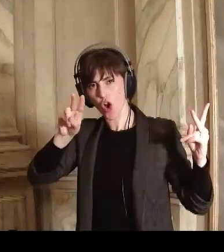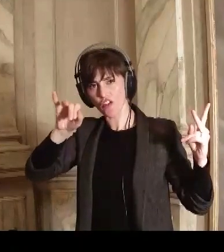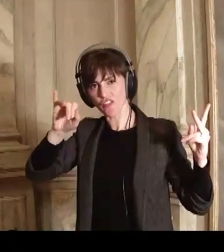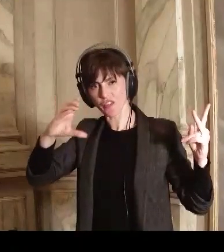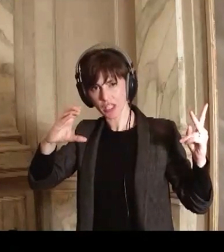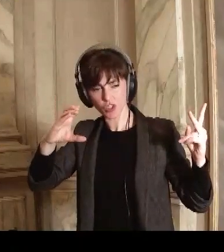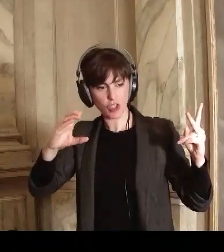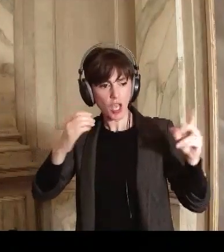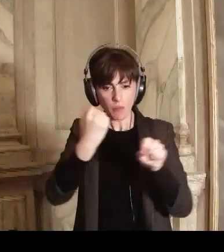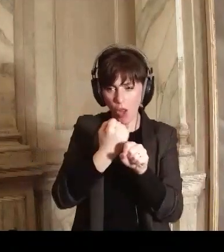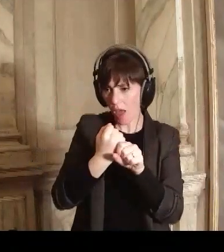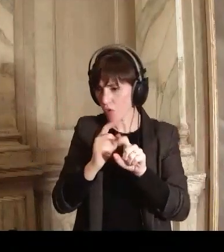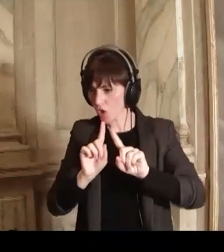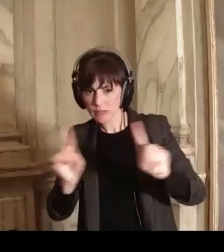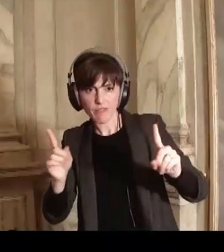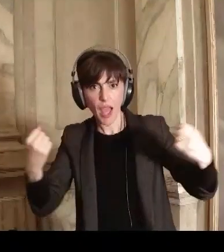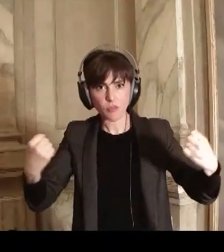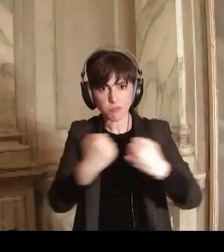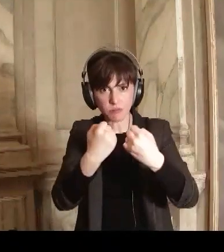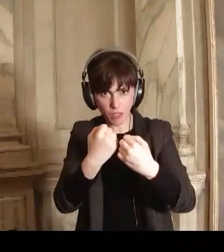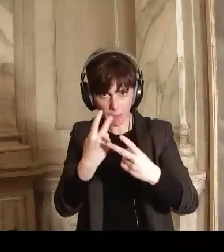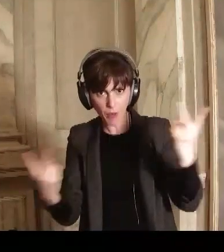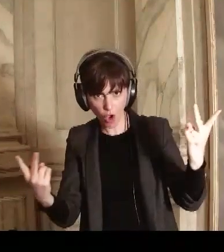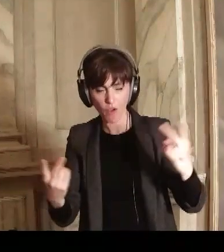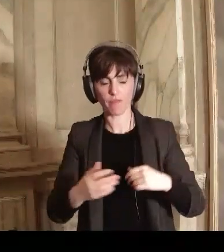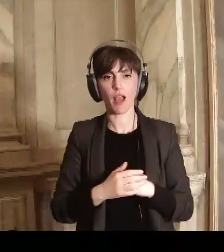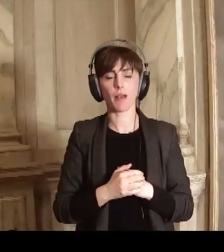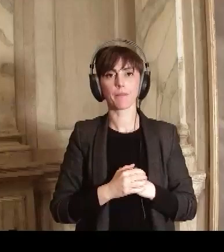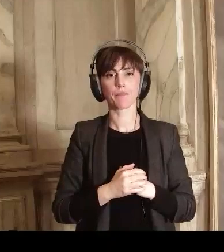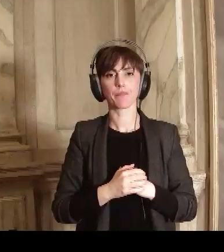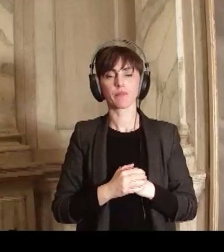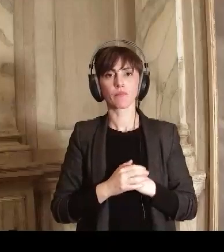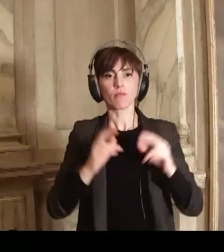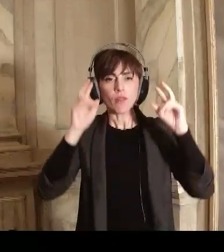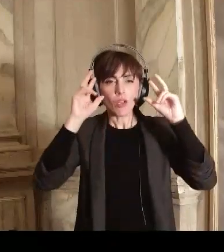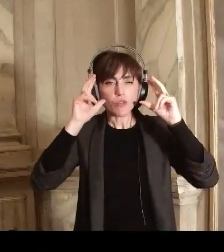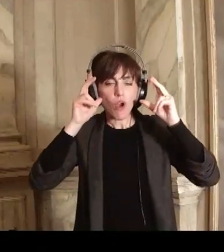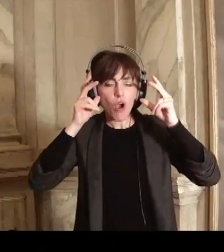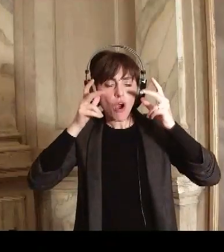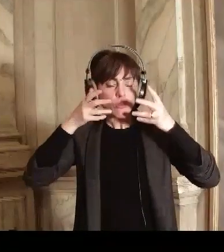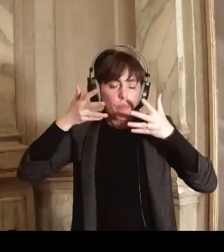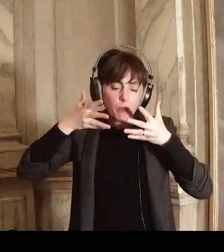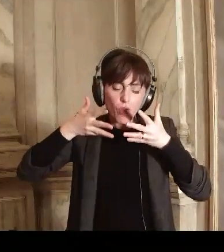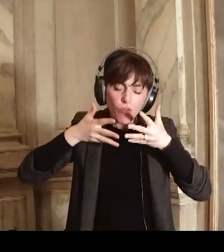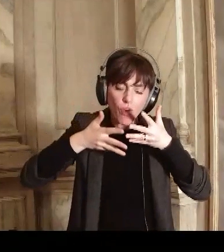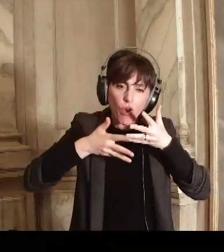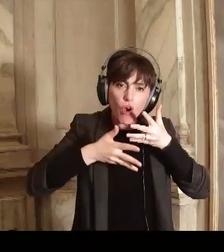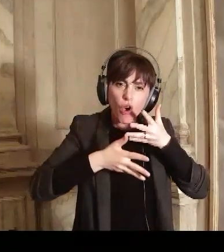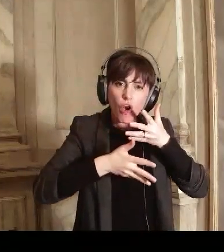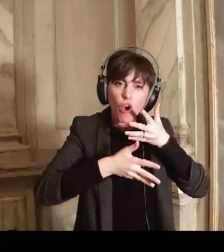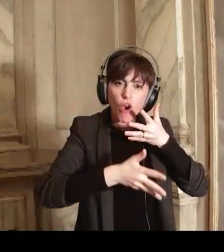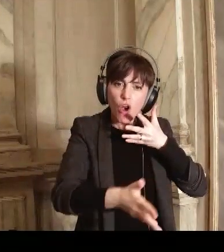infrangibile. La malia di un sonno profondo viene fatta a pezzi dalle incantagioni morali di Boris